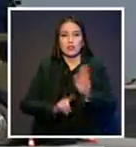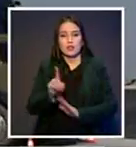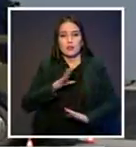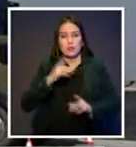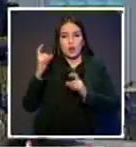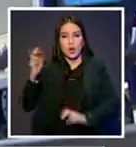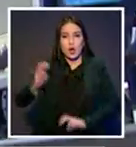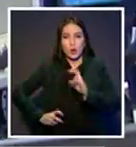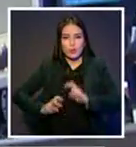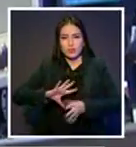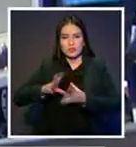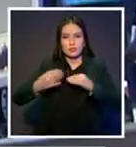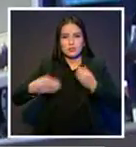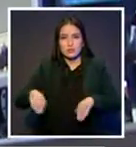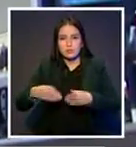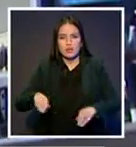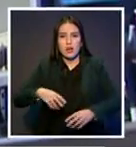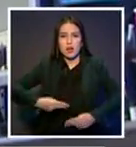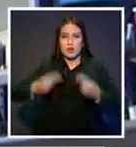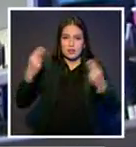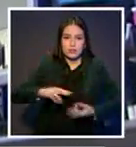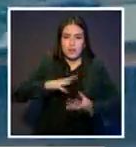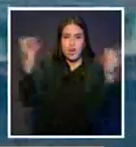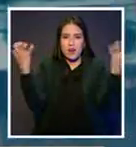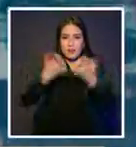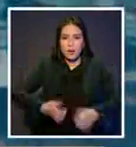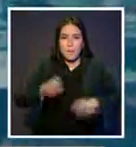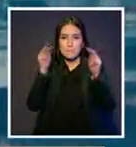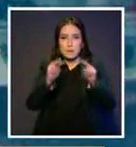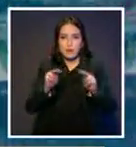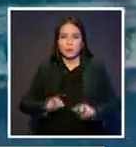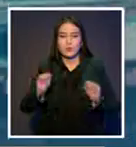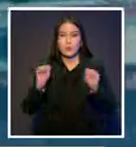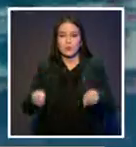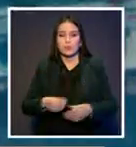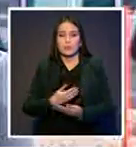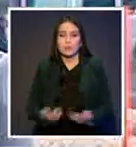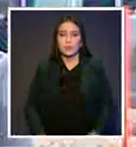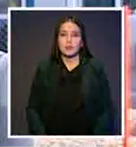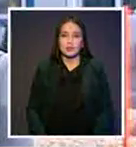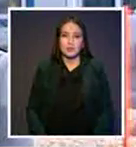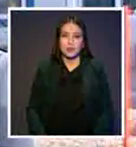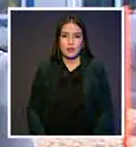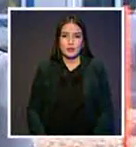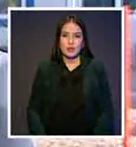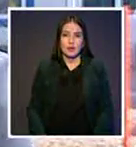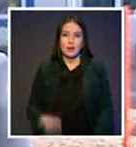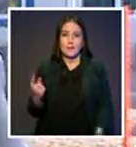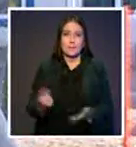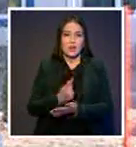тауарларды шығарғанға дейінгі барлық кедендік процестерге автоматтандырылған бақылау орнатуға мүмкіндік береді. Бірінші мәселе